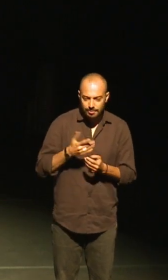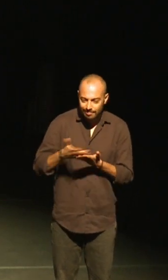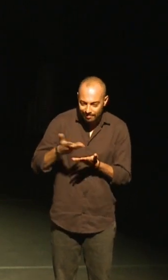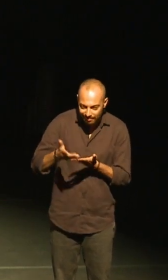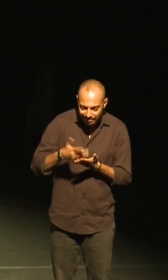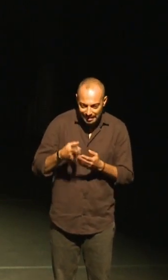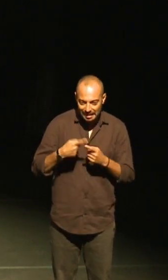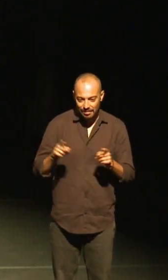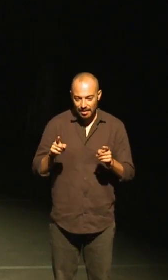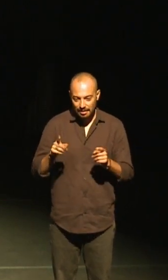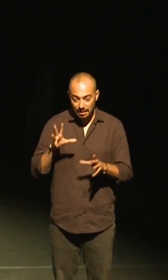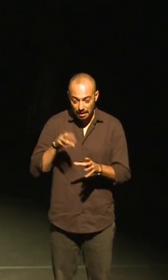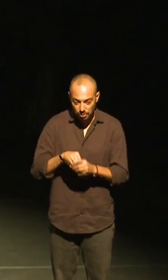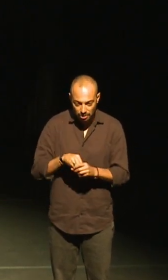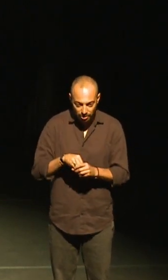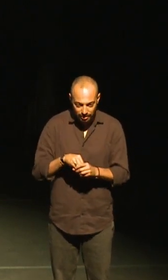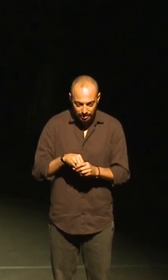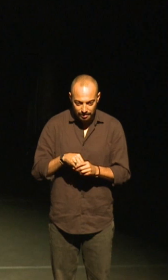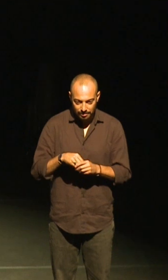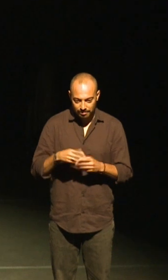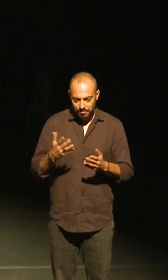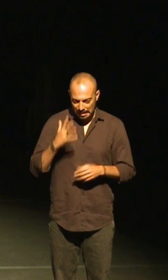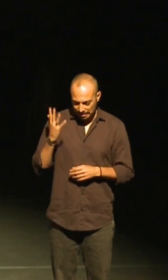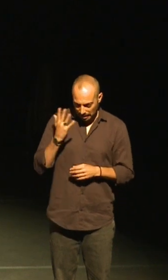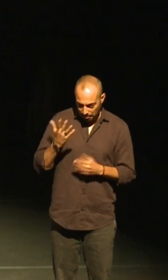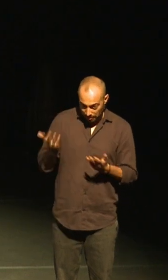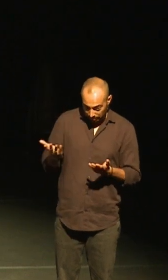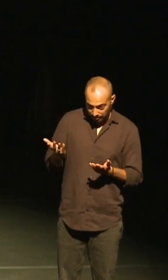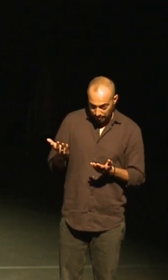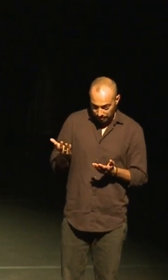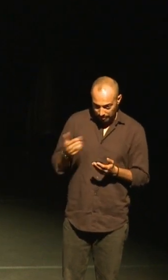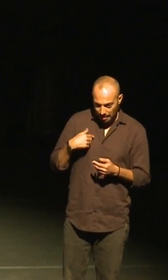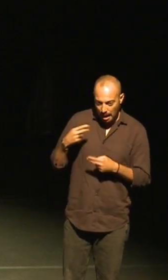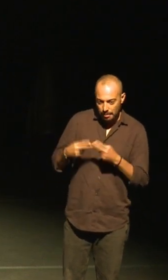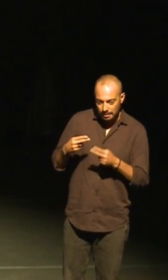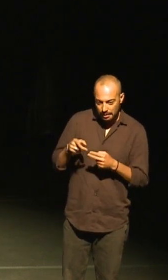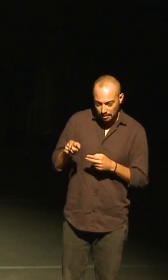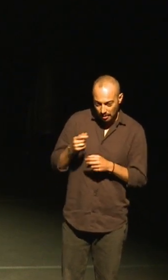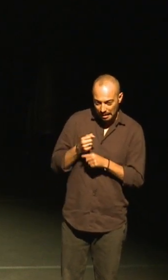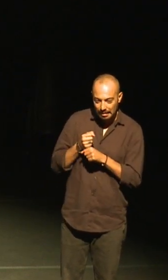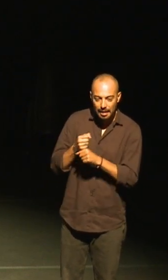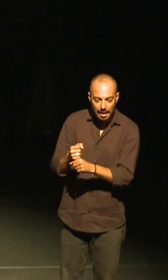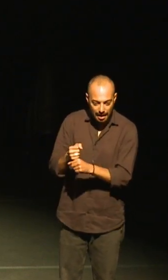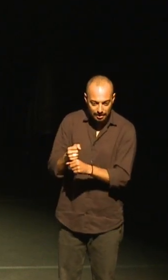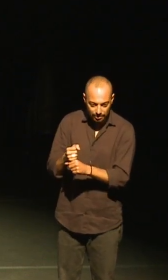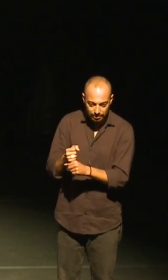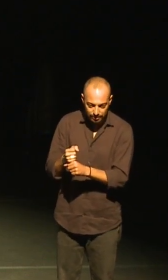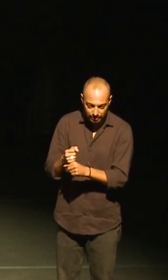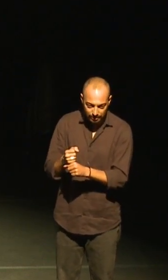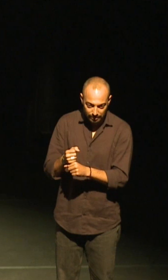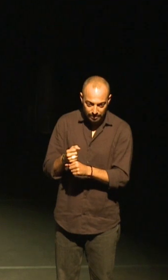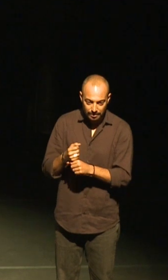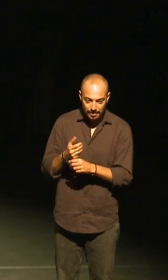amministratori delegati mandano una mail dicendo mi sono abbiamo iscritto all'azienda parks tutti i dipendenti anche quelli non